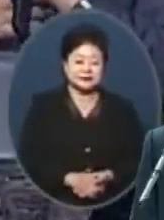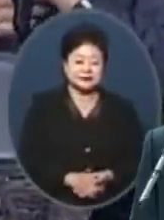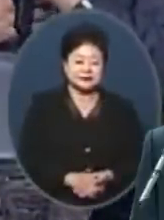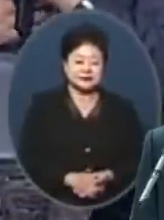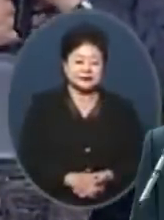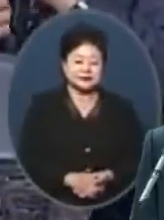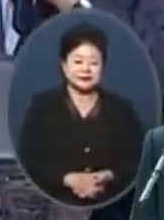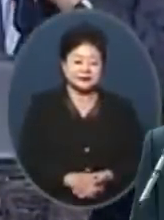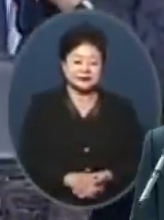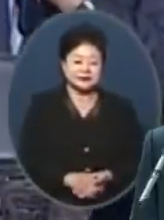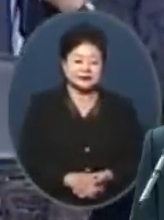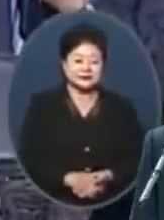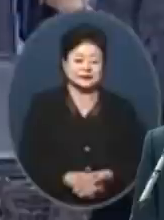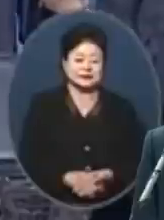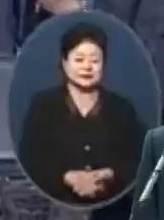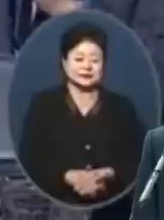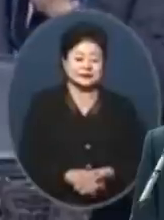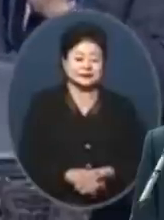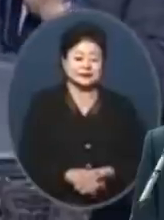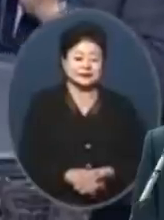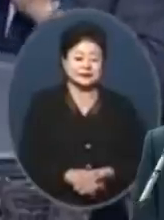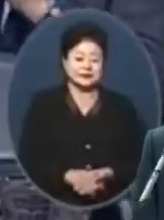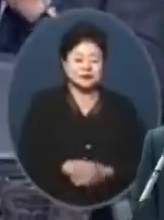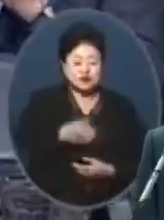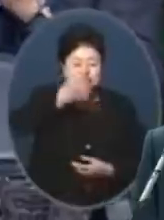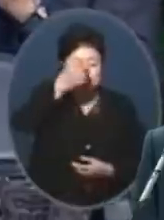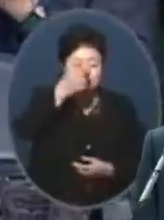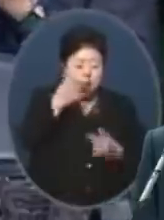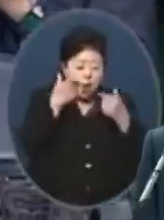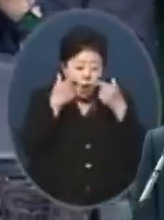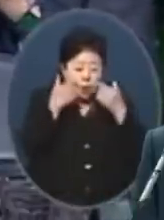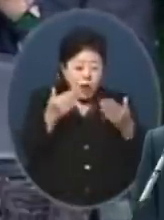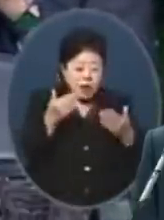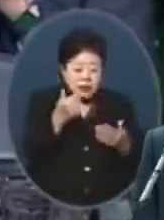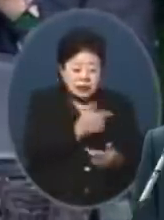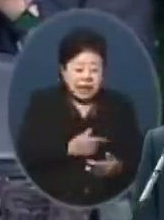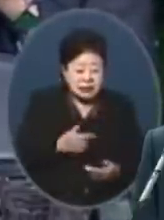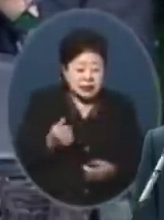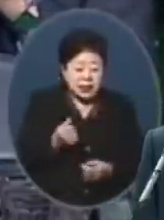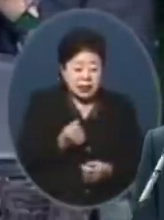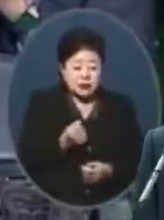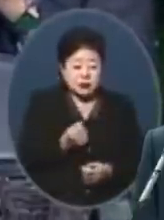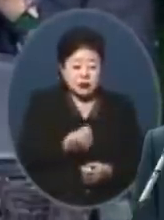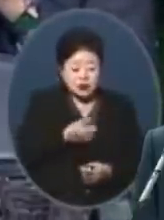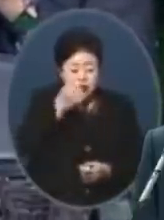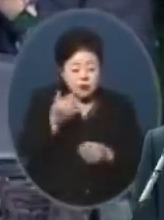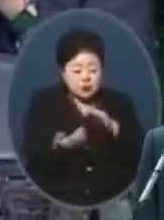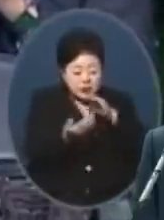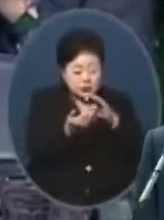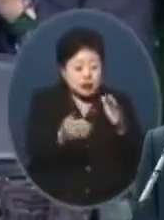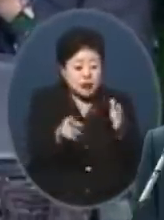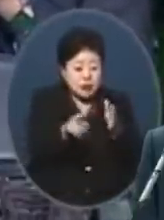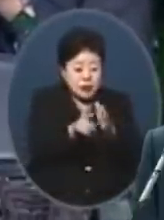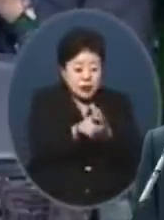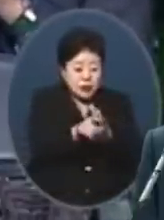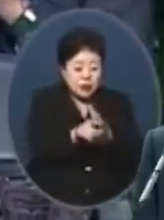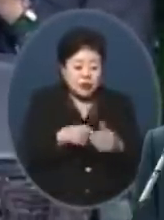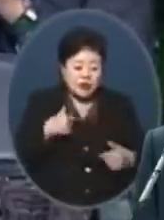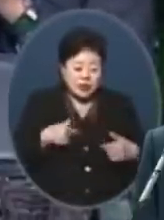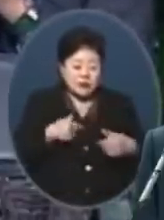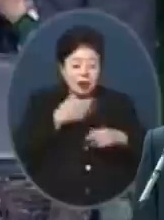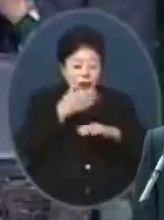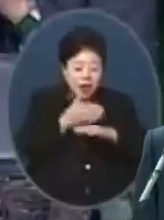Joseph's dream never perished. 꿈을 확실히 가슴에 품고 그 꿈이 이루어짐을 믿고